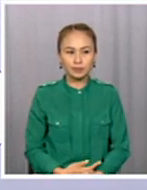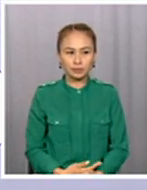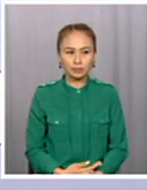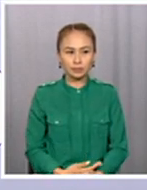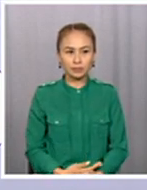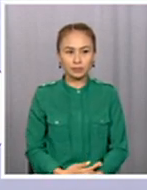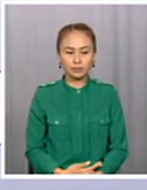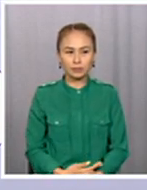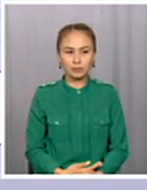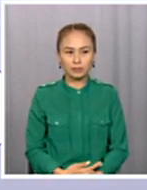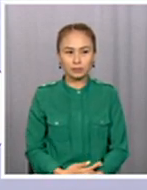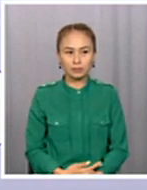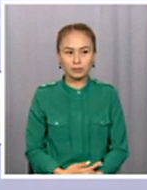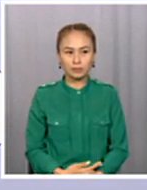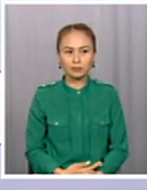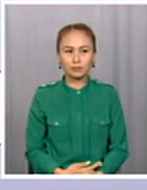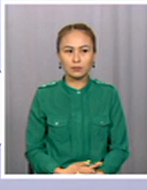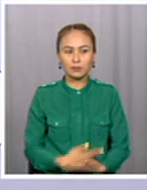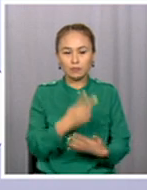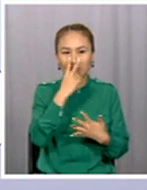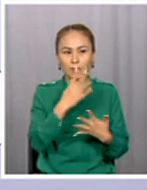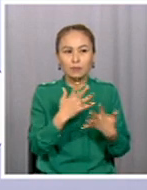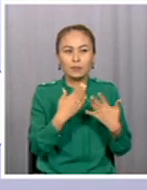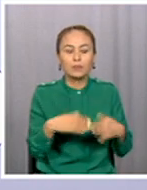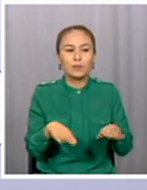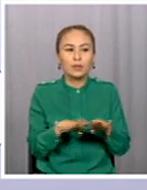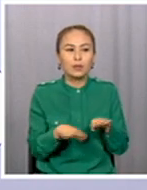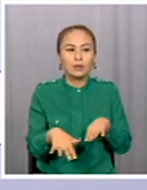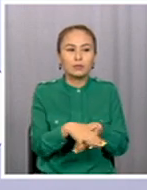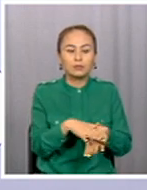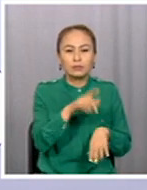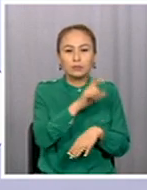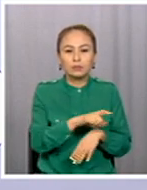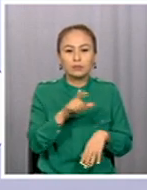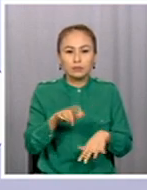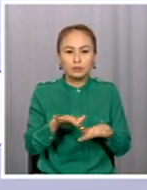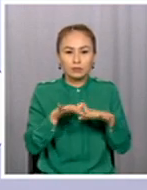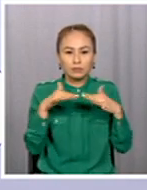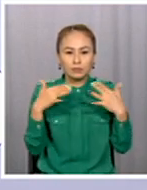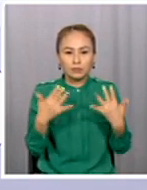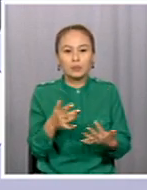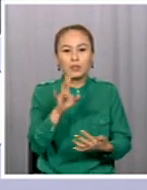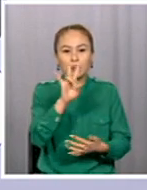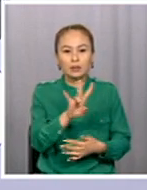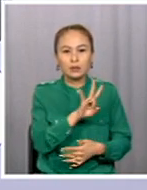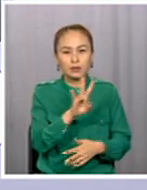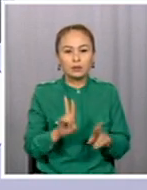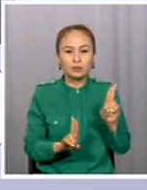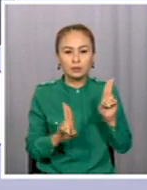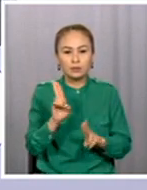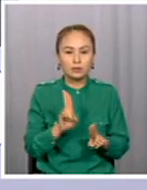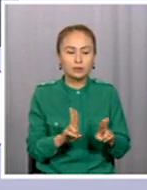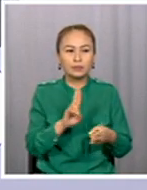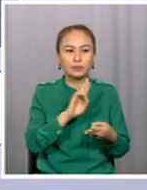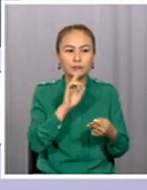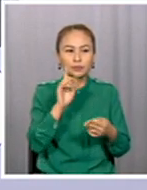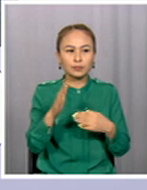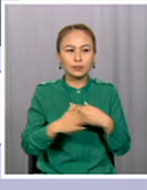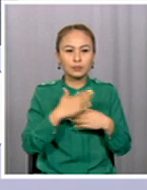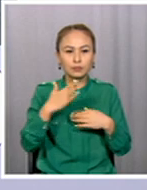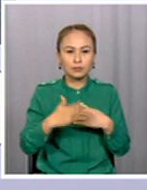алдарыңызда көрінісі. Бұл жерде халықтың алдында христиан дінін ұстанушыларды жазалау